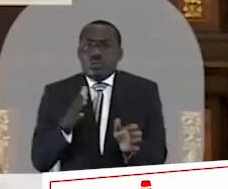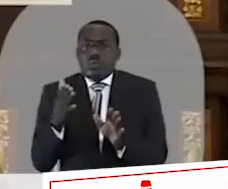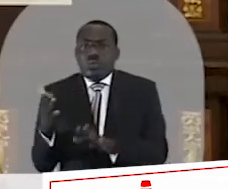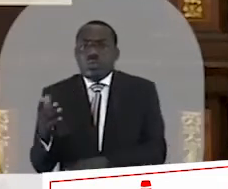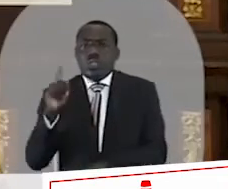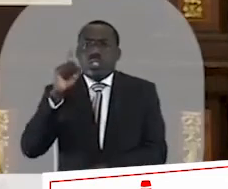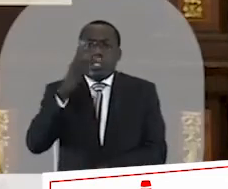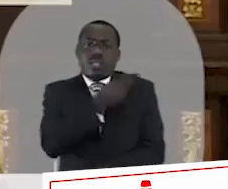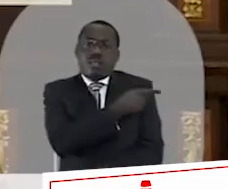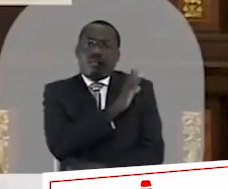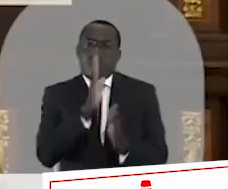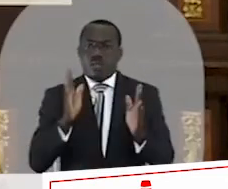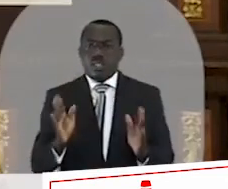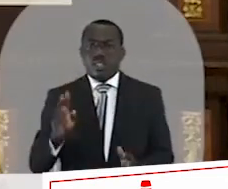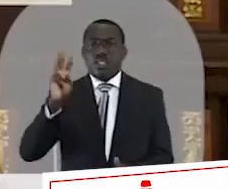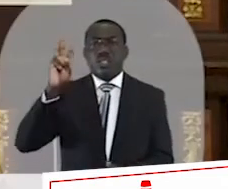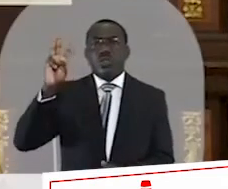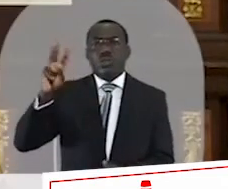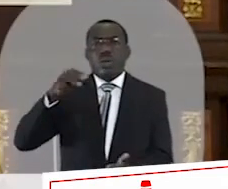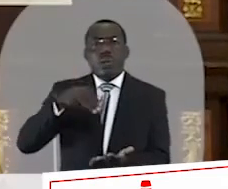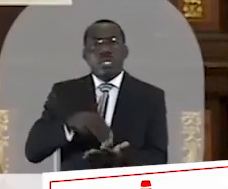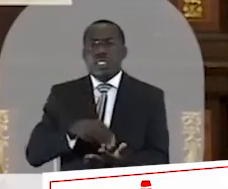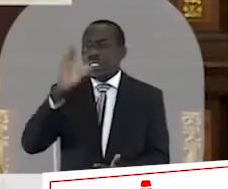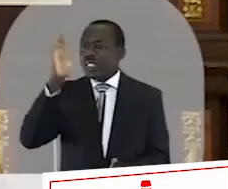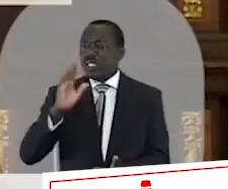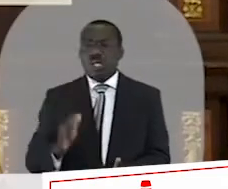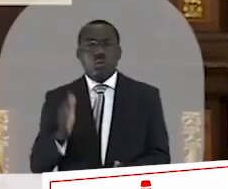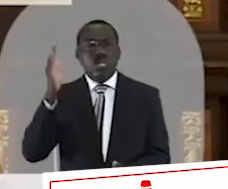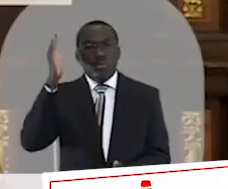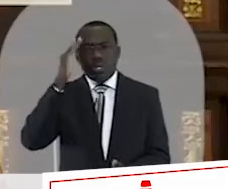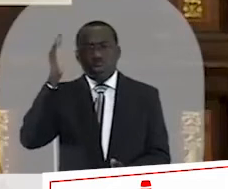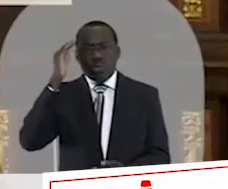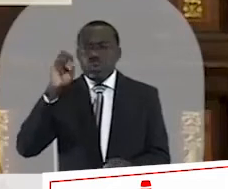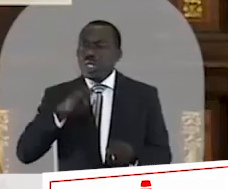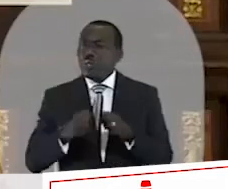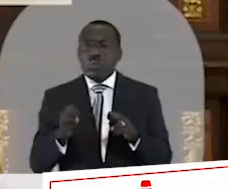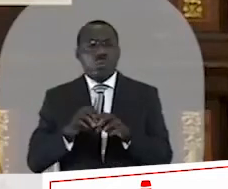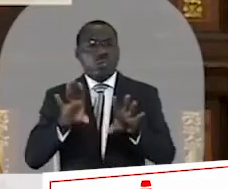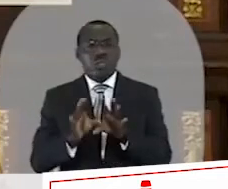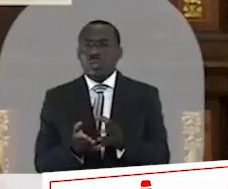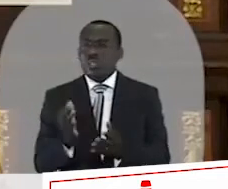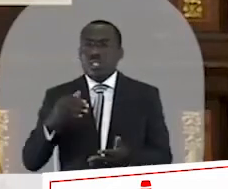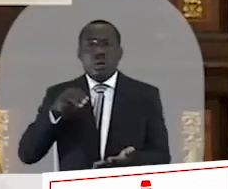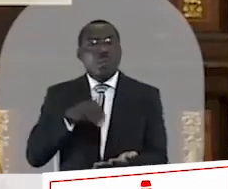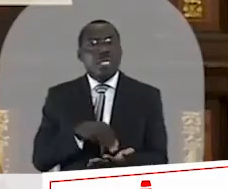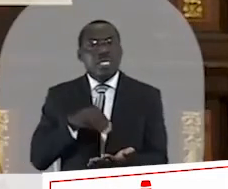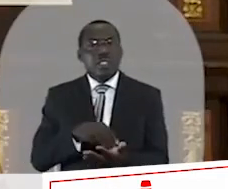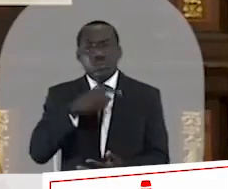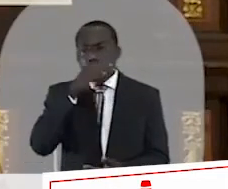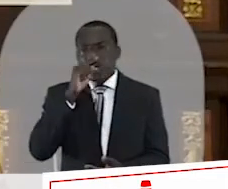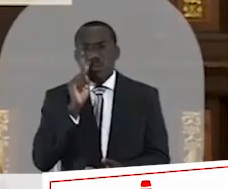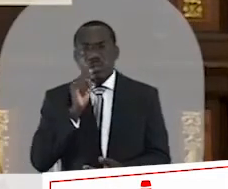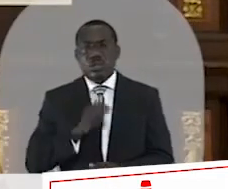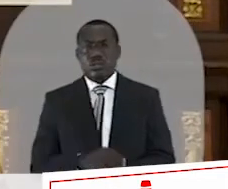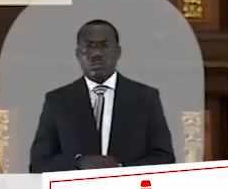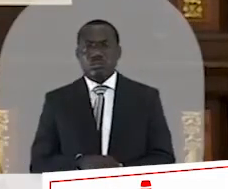leurs qualités que le gabon est cité parmi les très rares pays en afrique à avoir géré efficacement la riposte contre